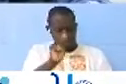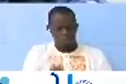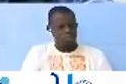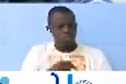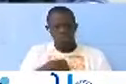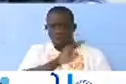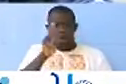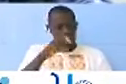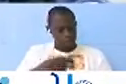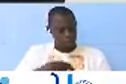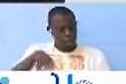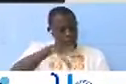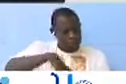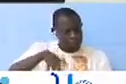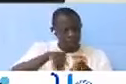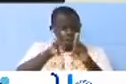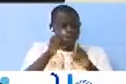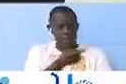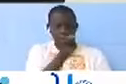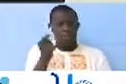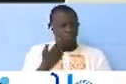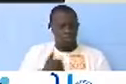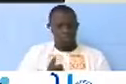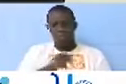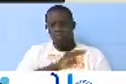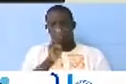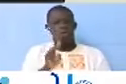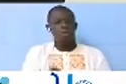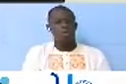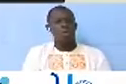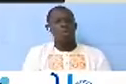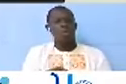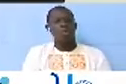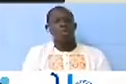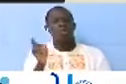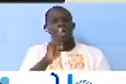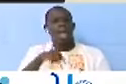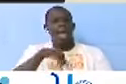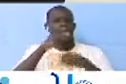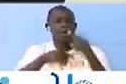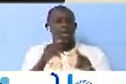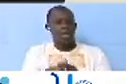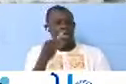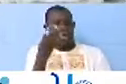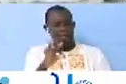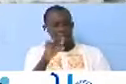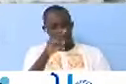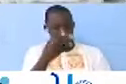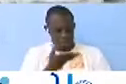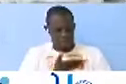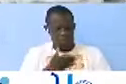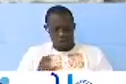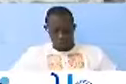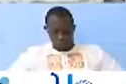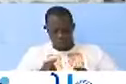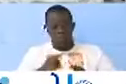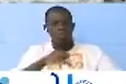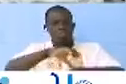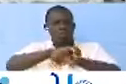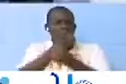them. What about, did you have an opportunity to arrest anybody? Saya dung fainar na harje sural wampur kamu muda